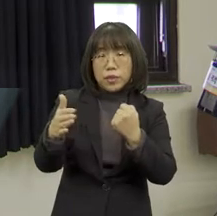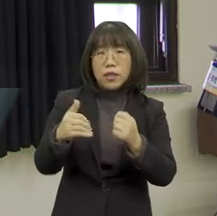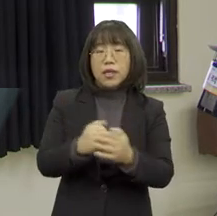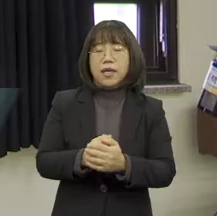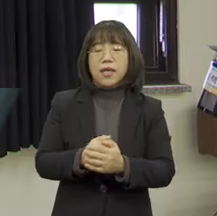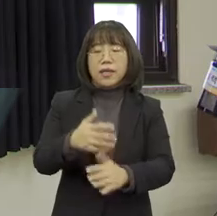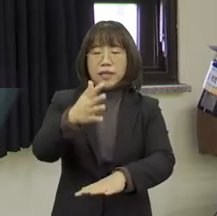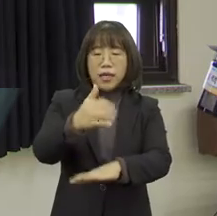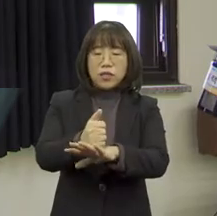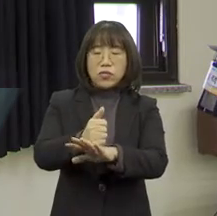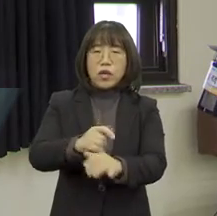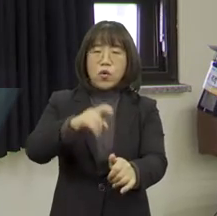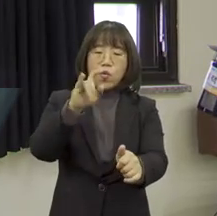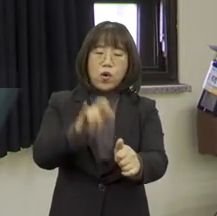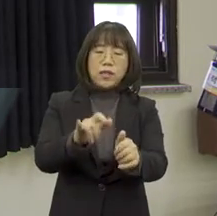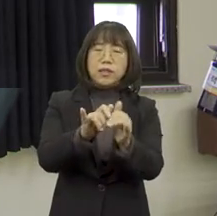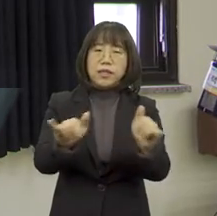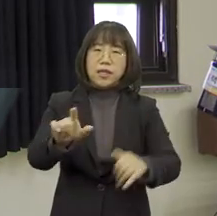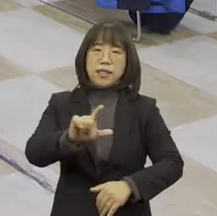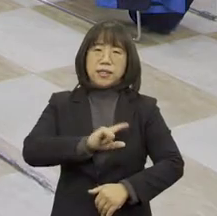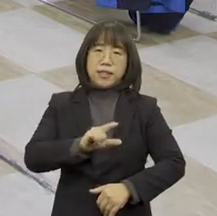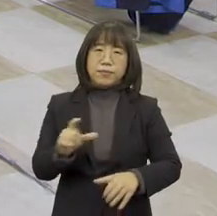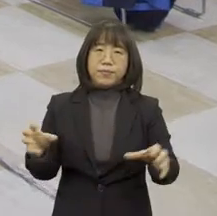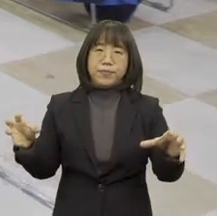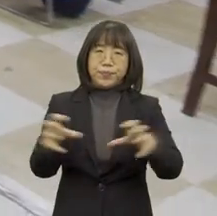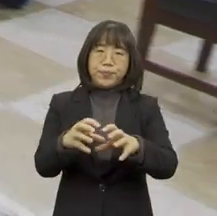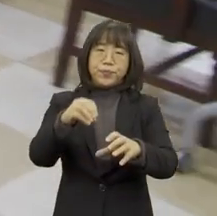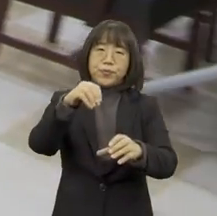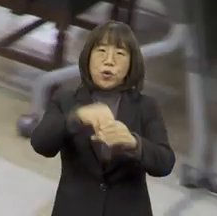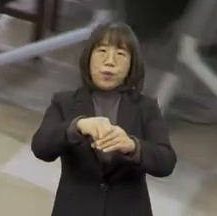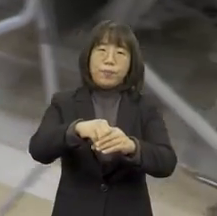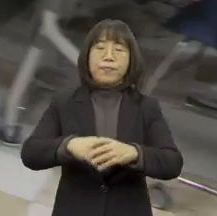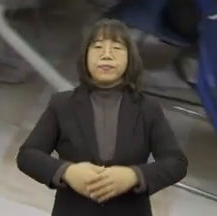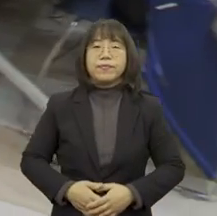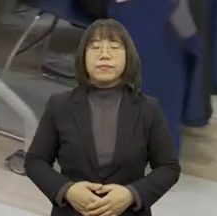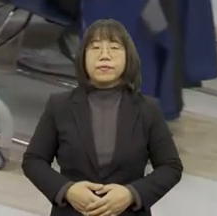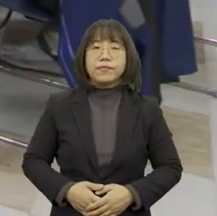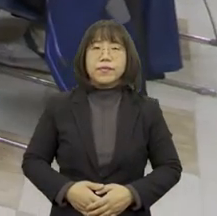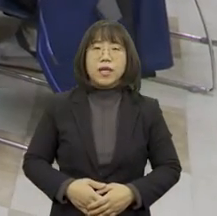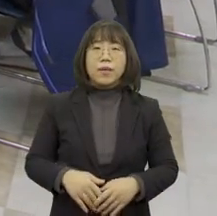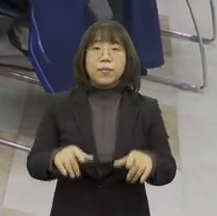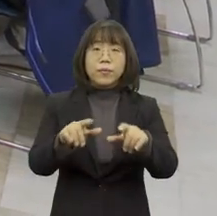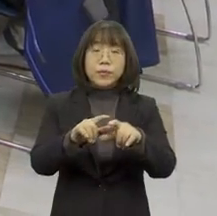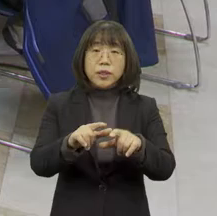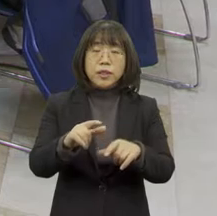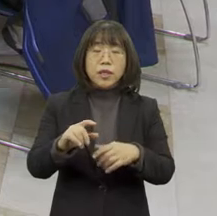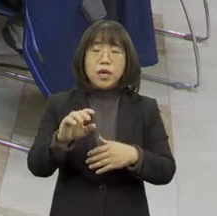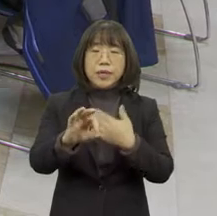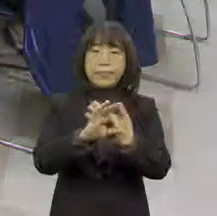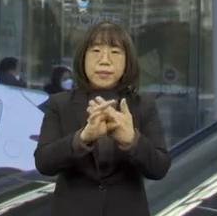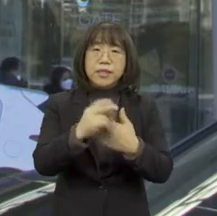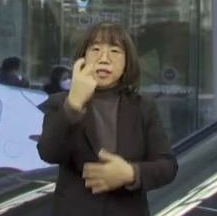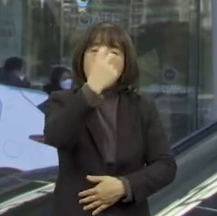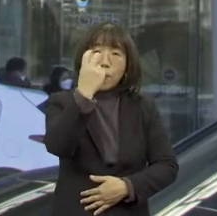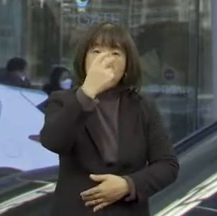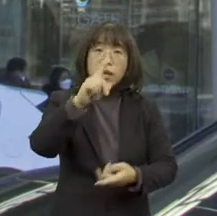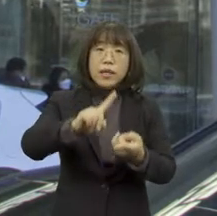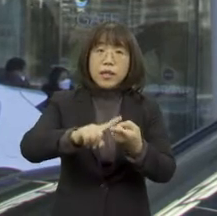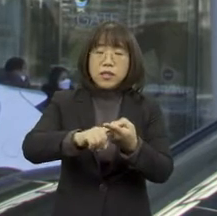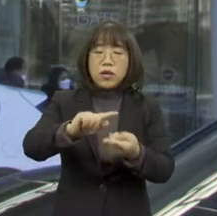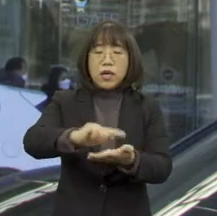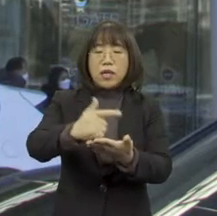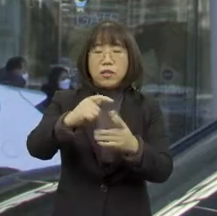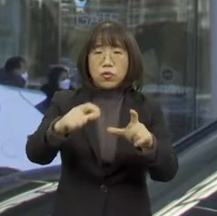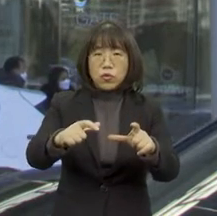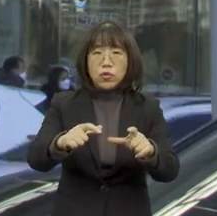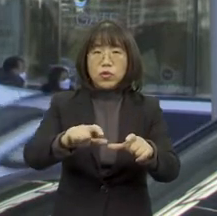정보 확인과 역학조사 등을 진행해 추후 확진 자 통계 에 반영됩니다 기타 코론 알고 임시 선별검사 소에